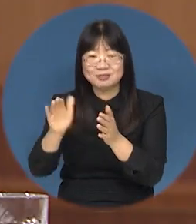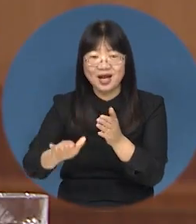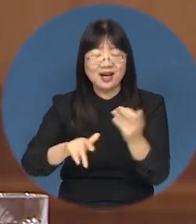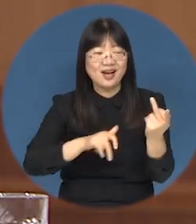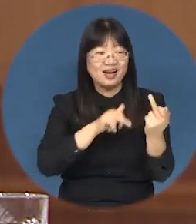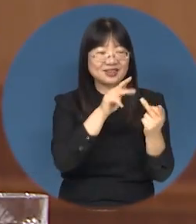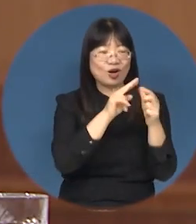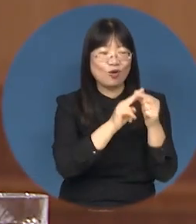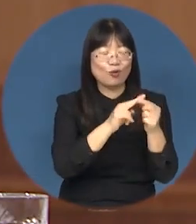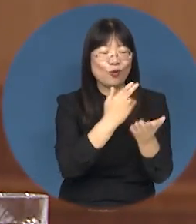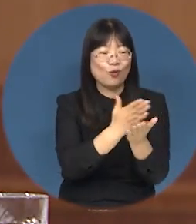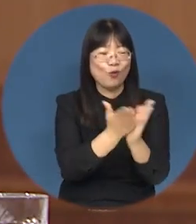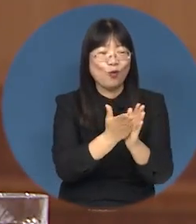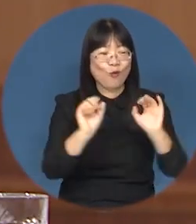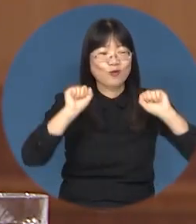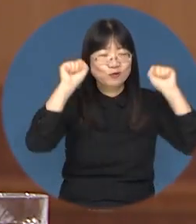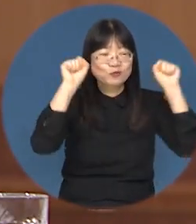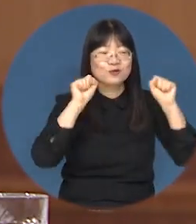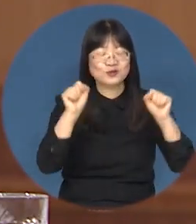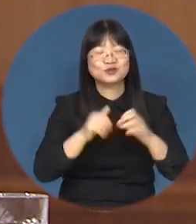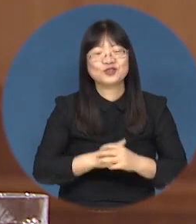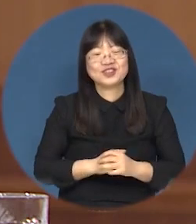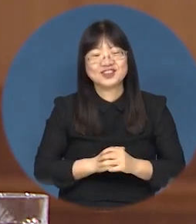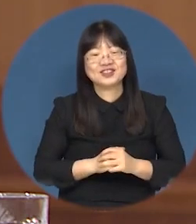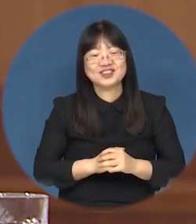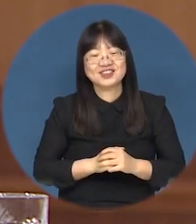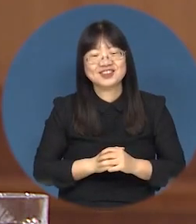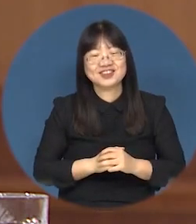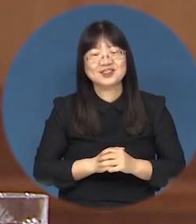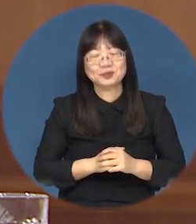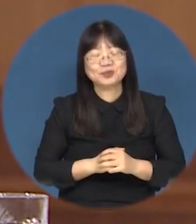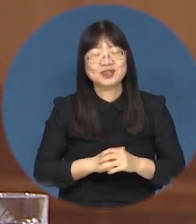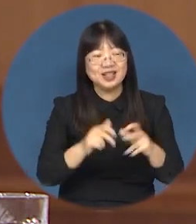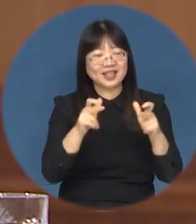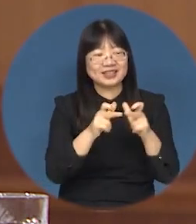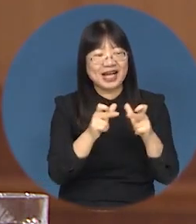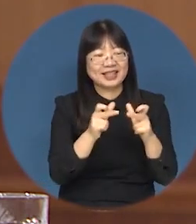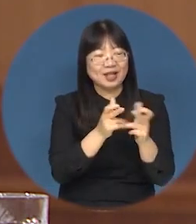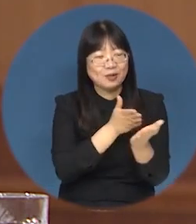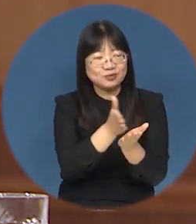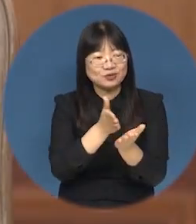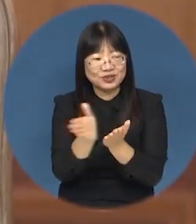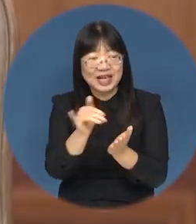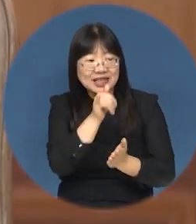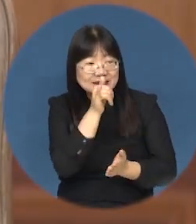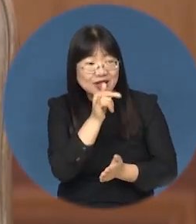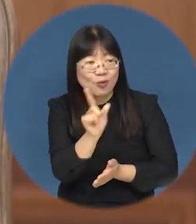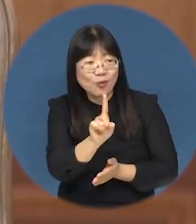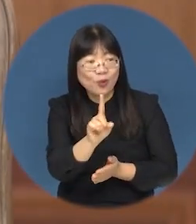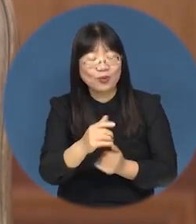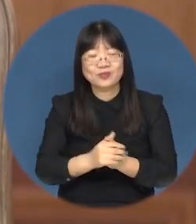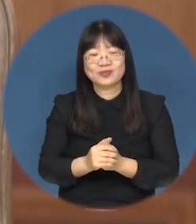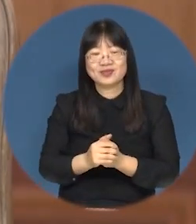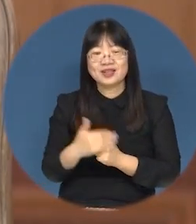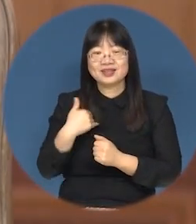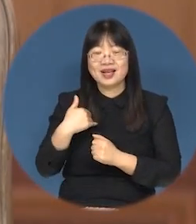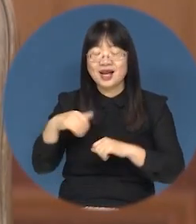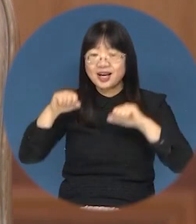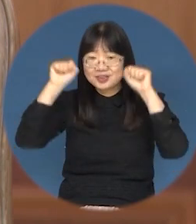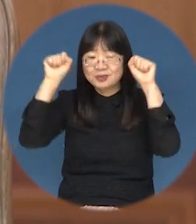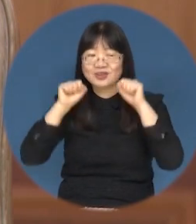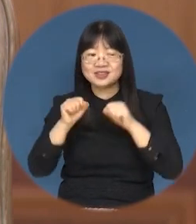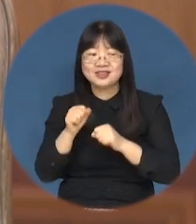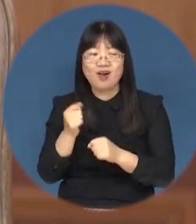각종 스포츠 의수, 스포츠 의족, 이런, 예. 분야가 또 따로 있습니까? 아, 제가 이제 스포츠